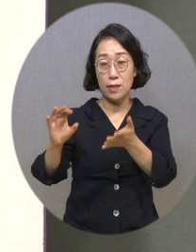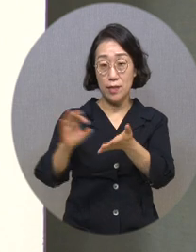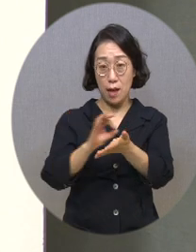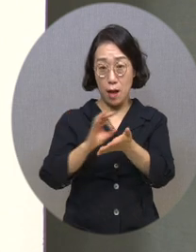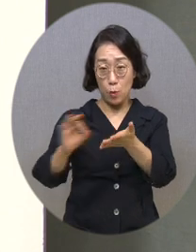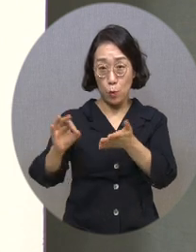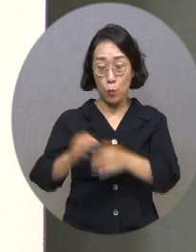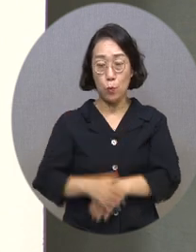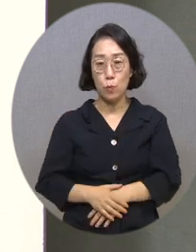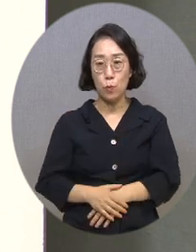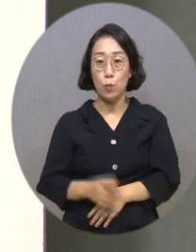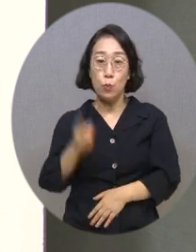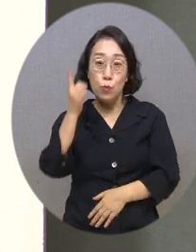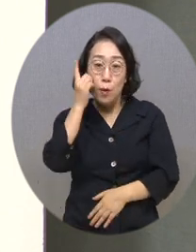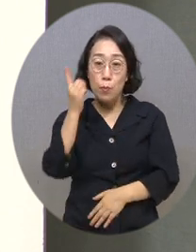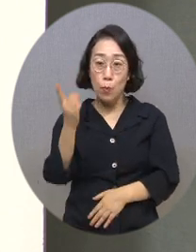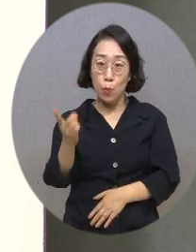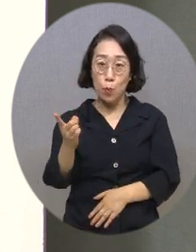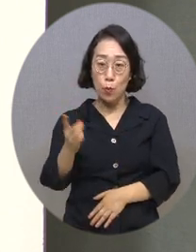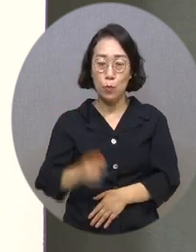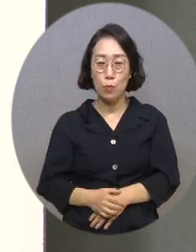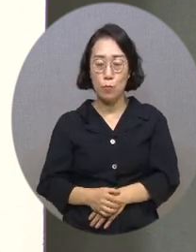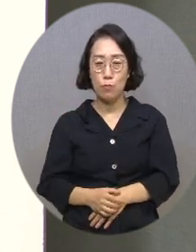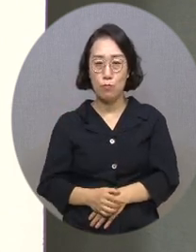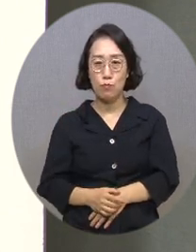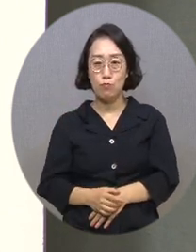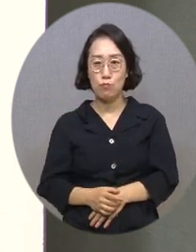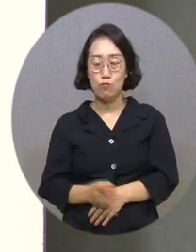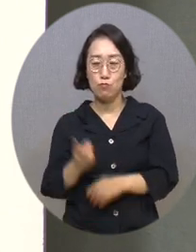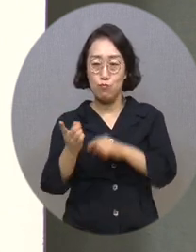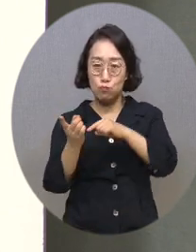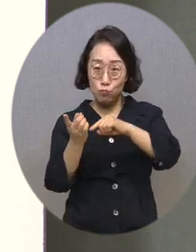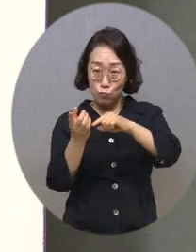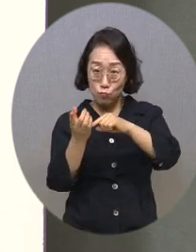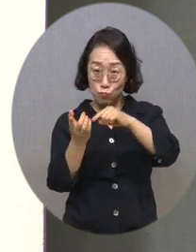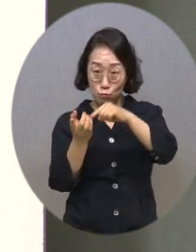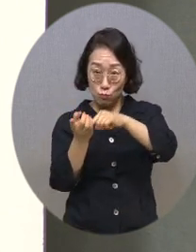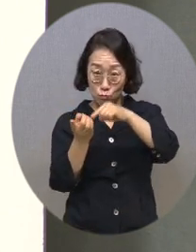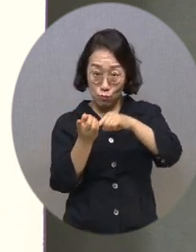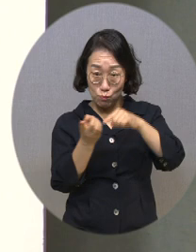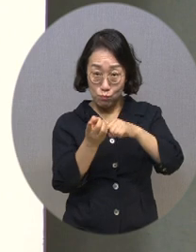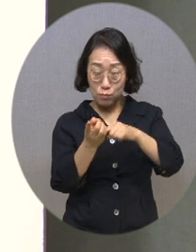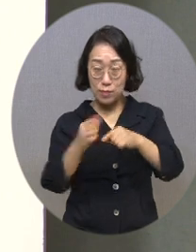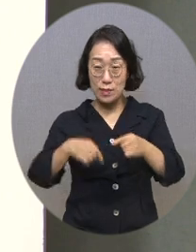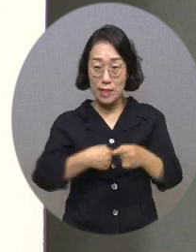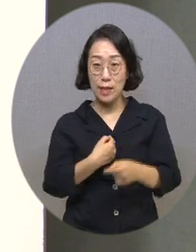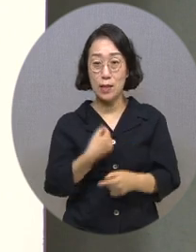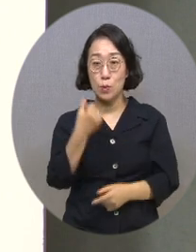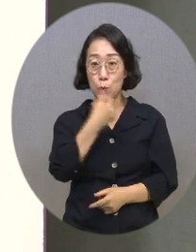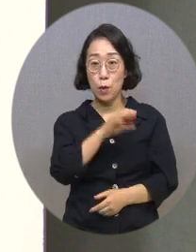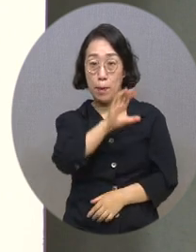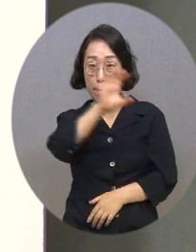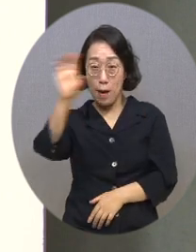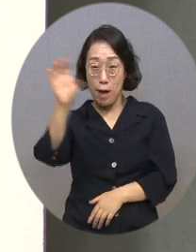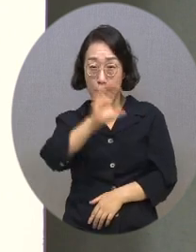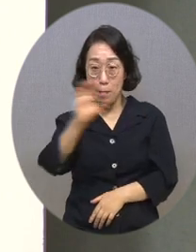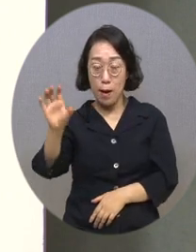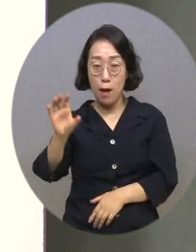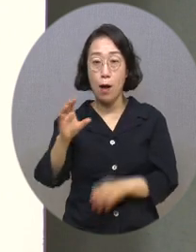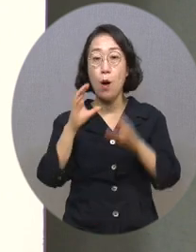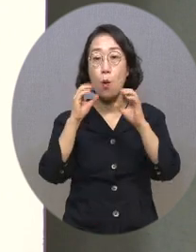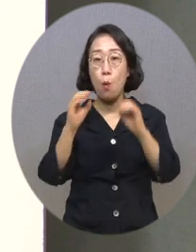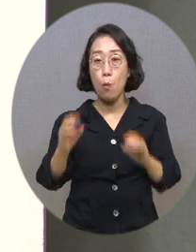또는 핸드폰, 모바일을 통해서 여러 가지 자기소개도 하고 홍보도